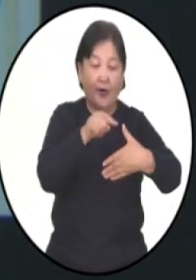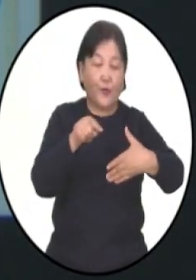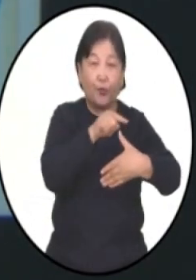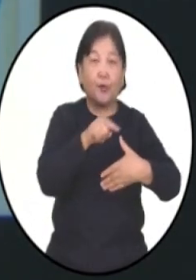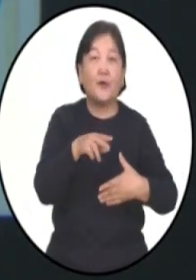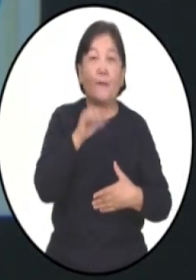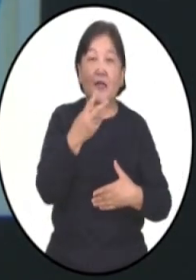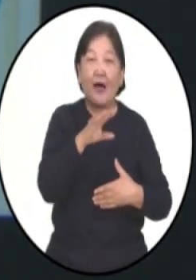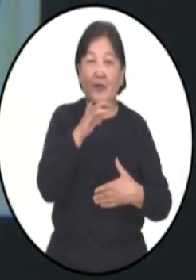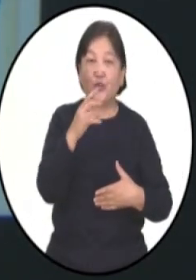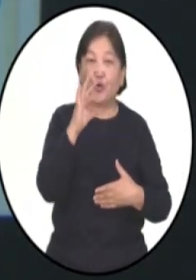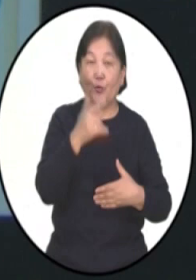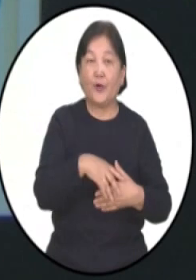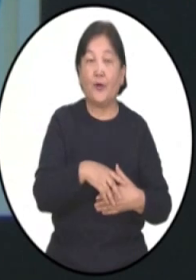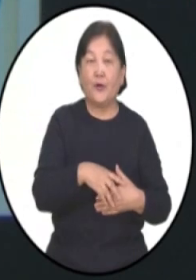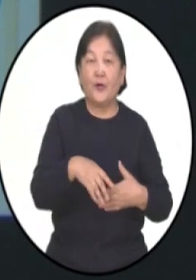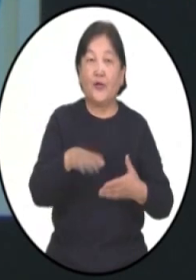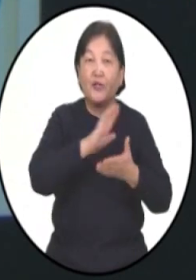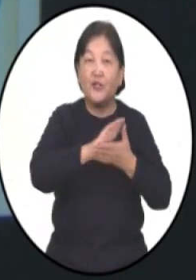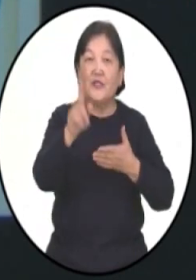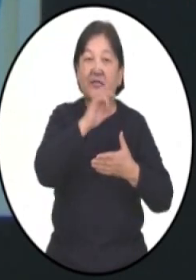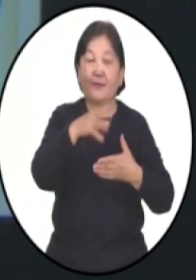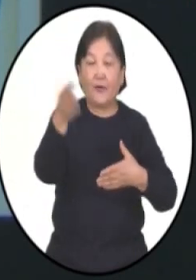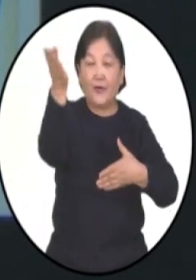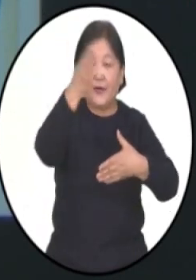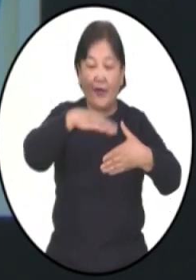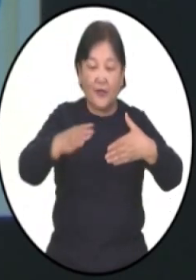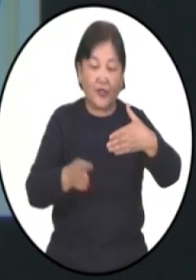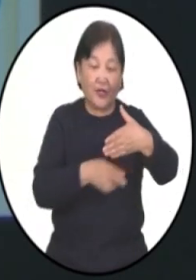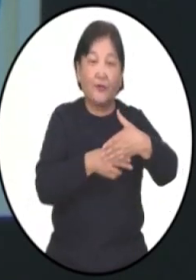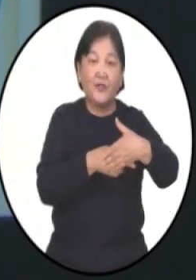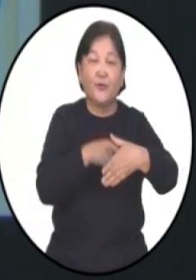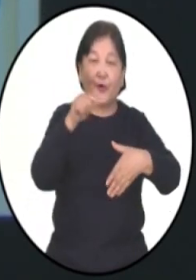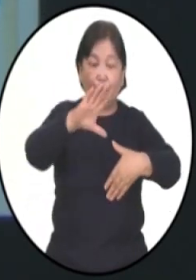Ингиж явдаг байсан бол шин зам нь ингиж явдаг.